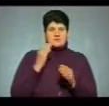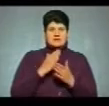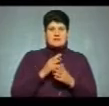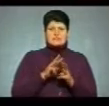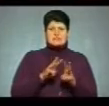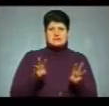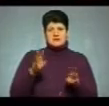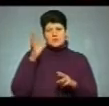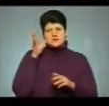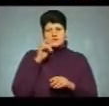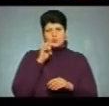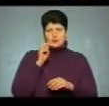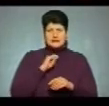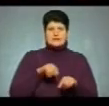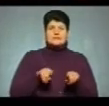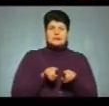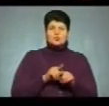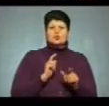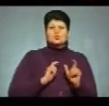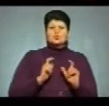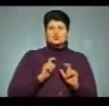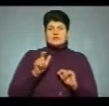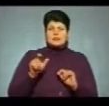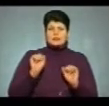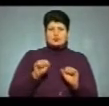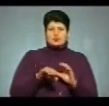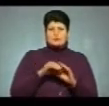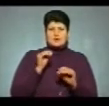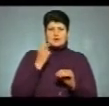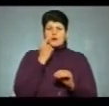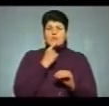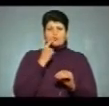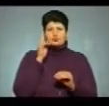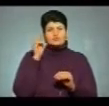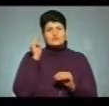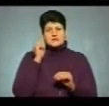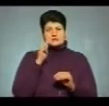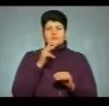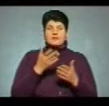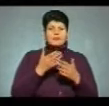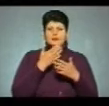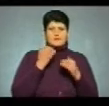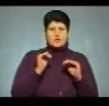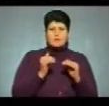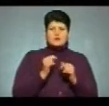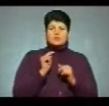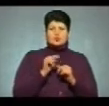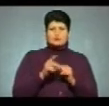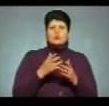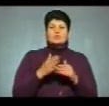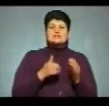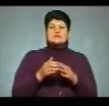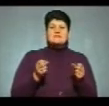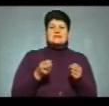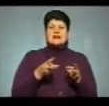Міністерством освіти України. Також студенти можуть обирати мову, на якій будуть навчатися, але немає обмежень в тому, яку